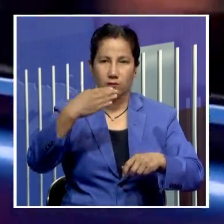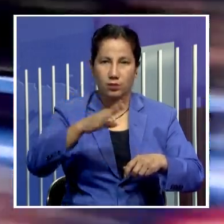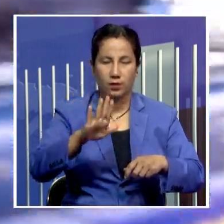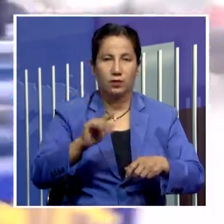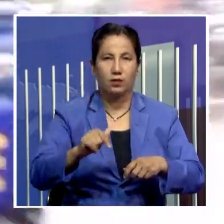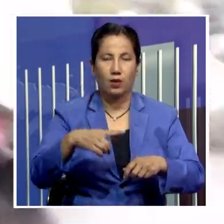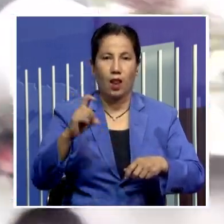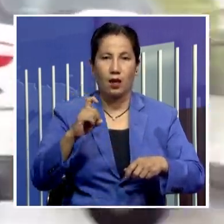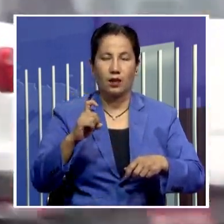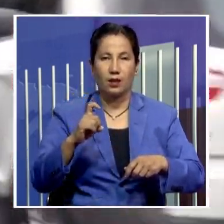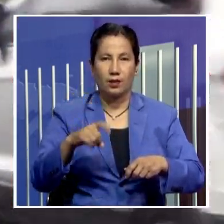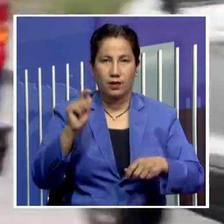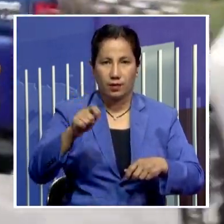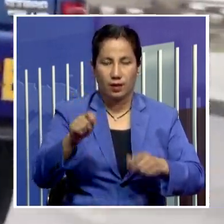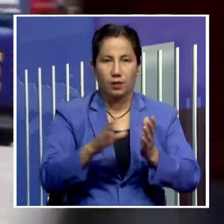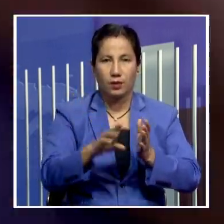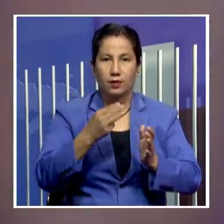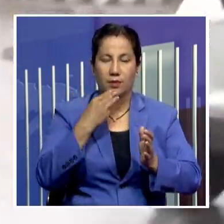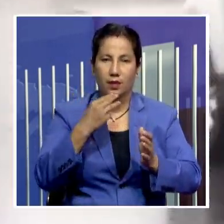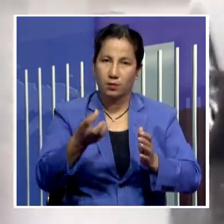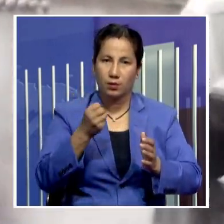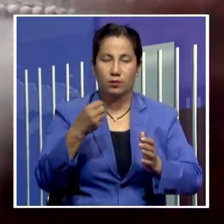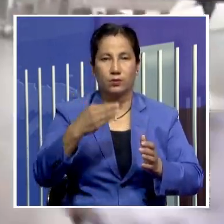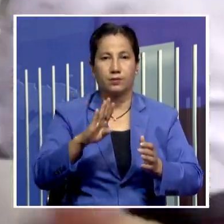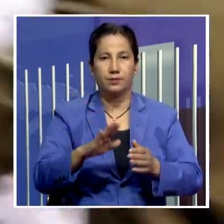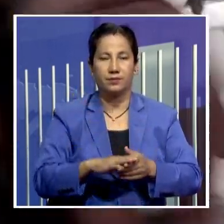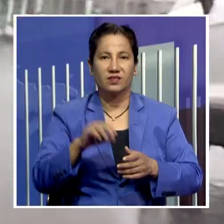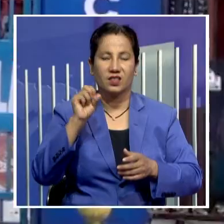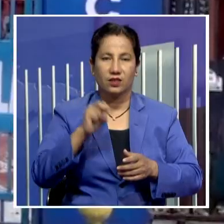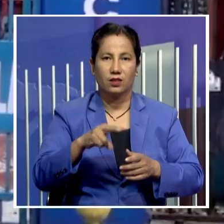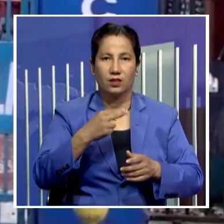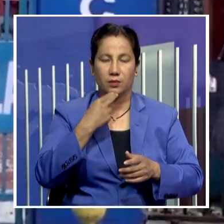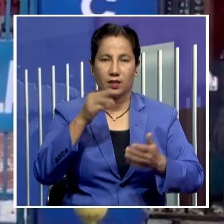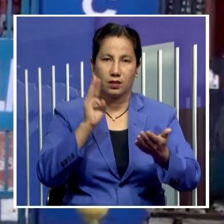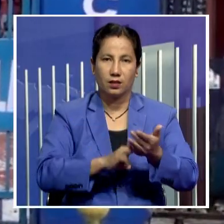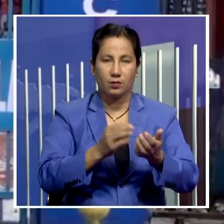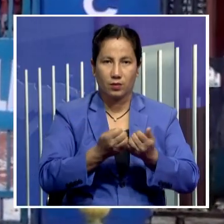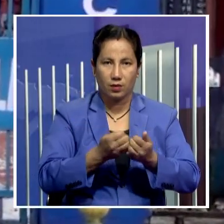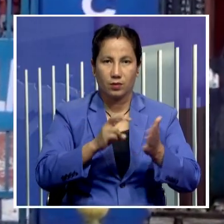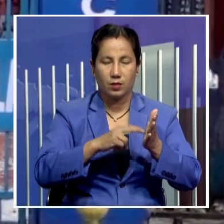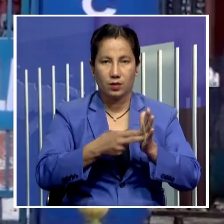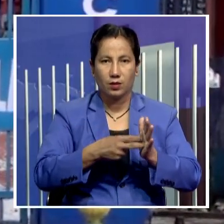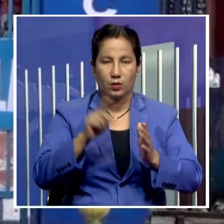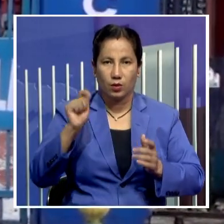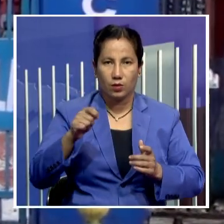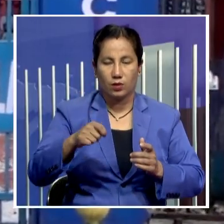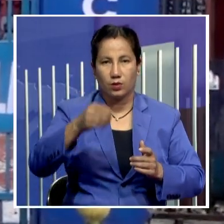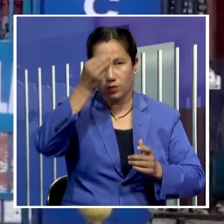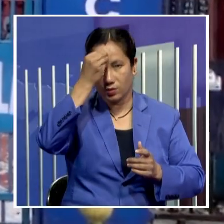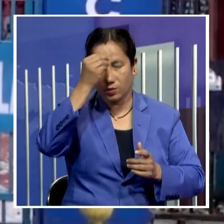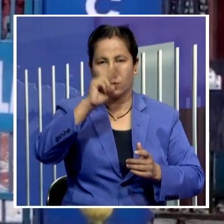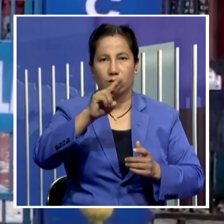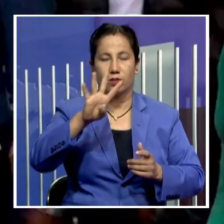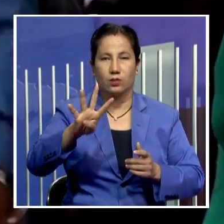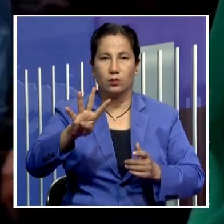तर त्यसका लागि अदालतबाट म्याद लिनुपर्ने हुन्छ। तर म्याद थप गर्ने प्रयोजनका लागि अदालत असोज 24 गते